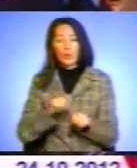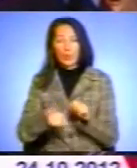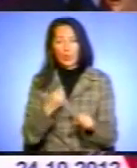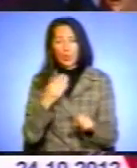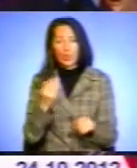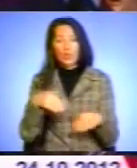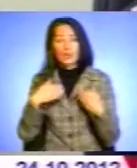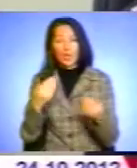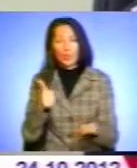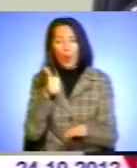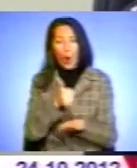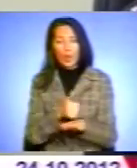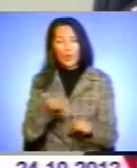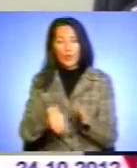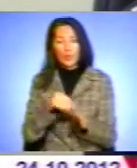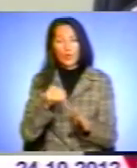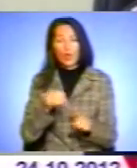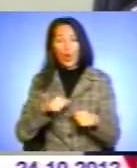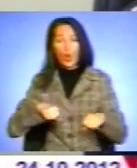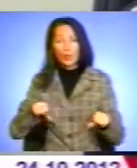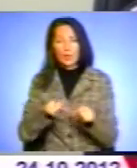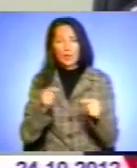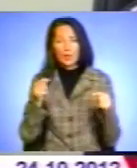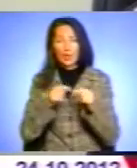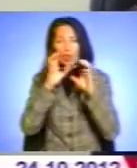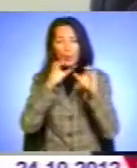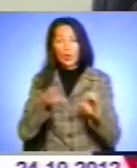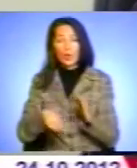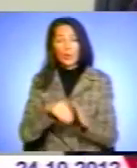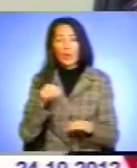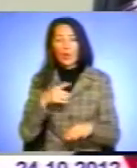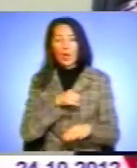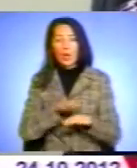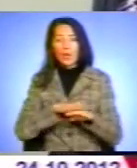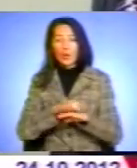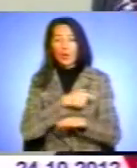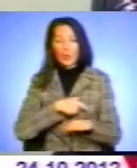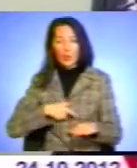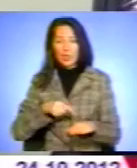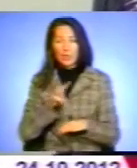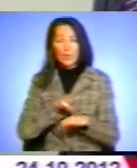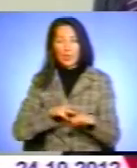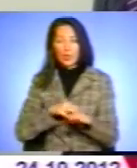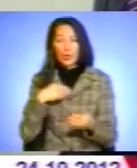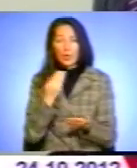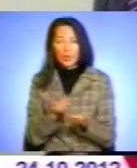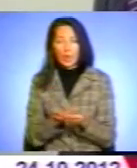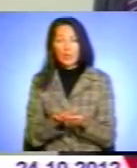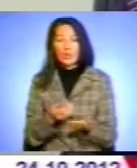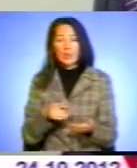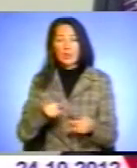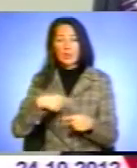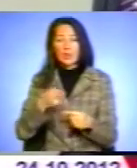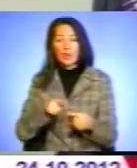виборчих комісій. Згідно закону України про вибори народних депутатів, на міліцію покладається слідчі задачі. Перше, це